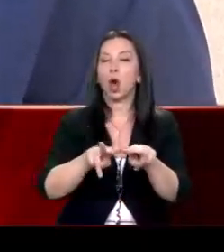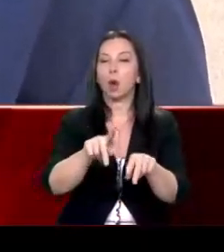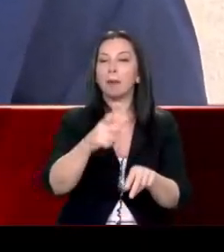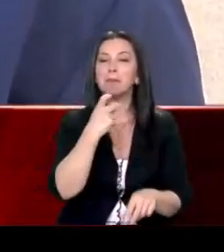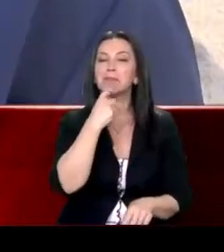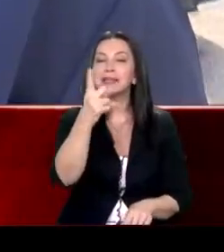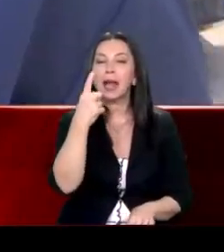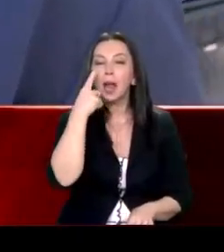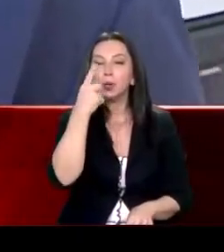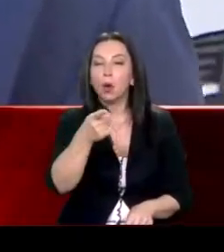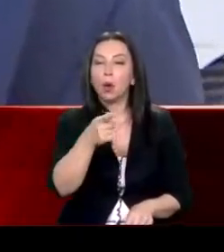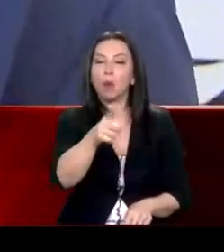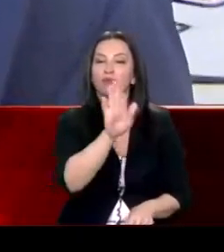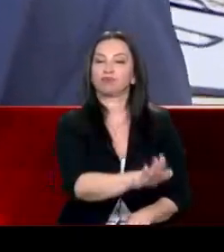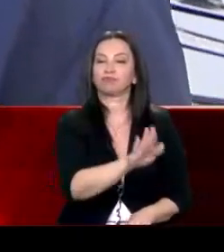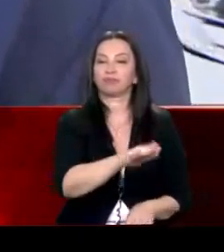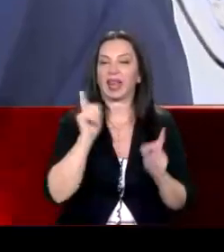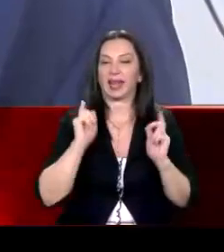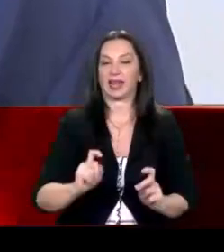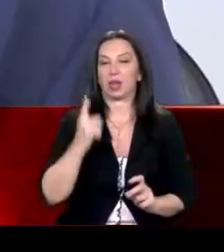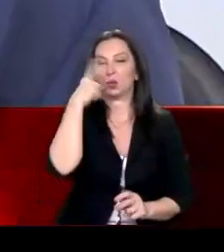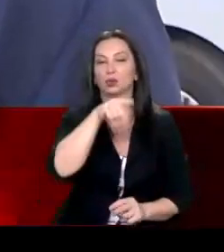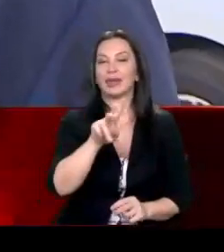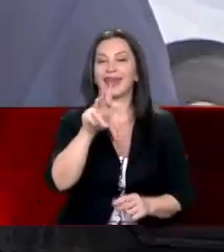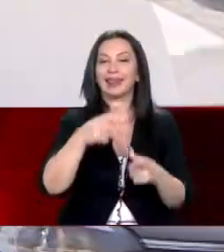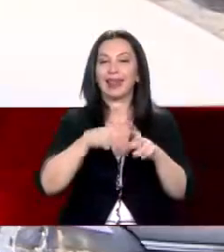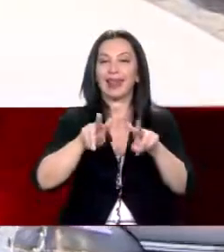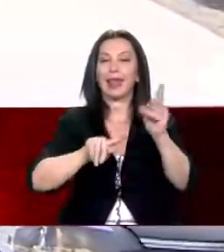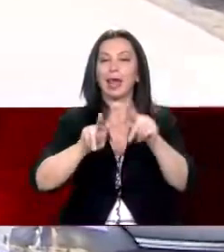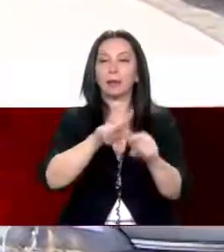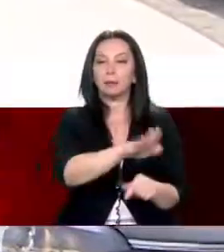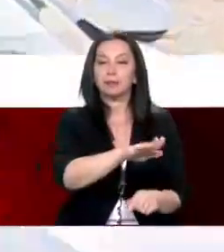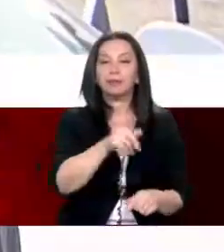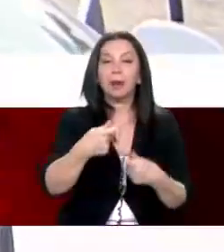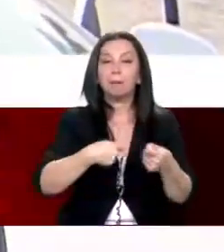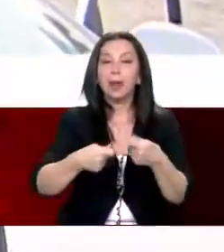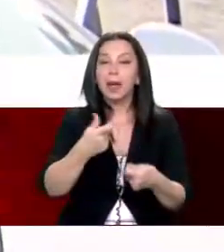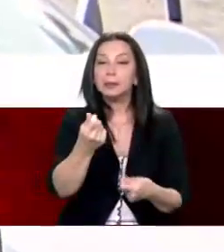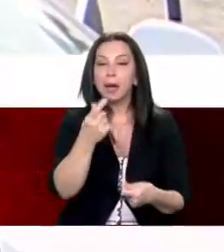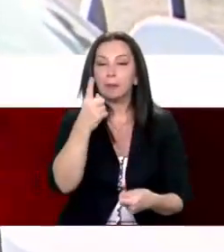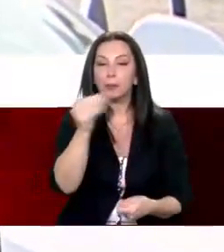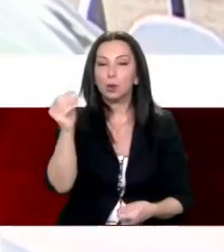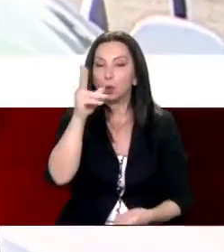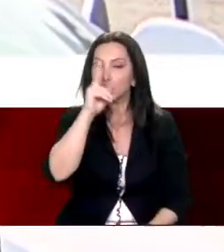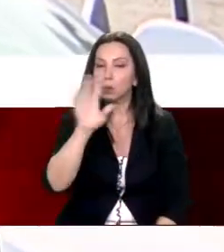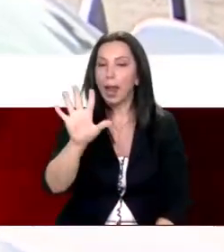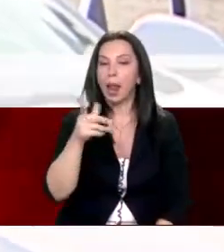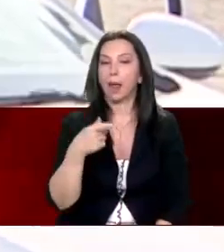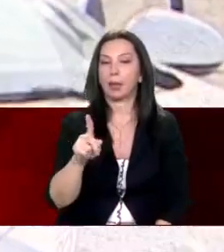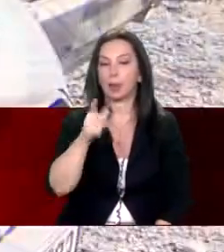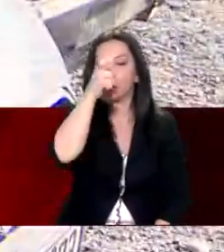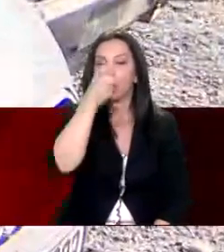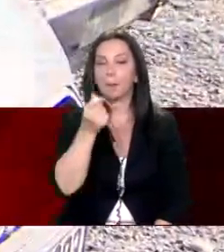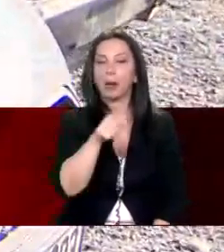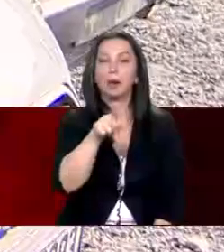bir yıldan beri de burada 7 Emin Otoparkı'nda yatıyor. Bu aracın piyasa değeri yaklaşık 1 milyon 250 bin TL Türk